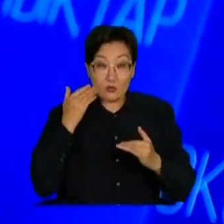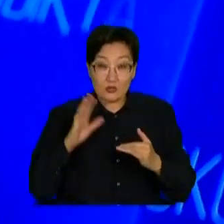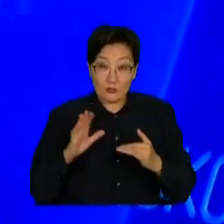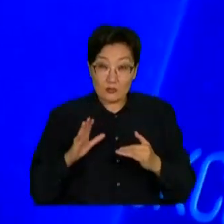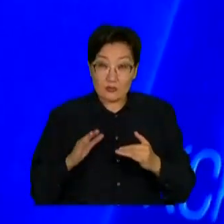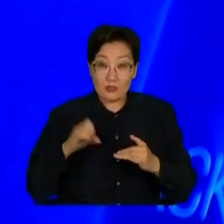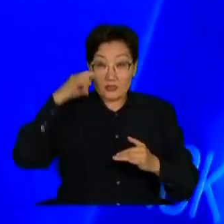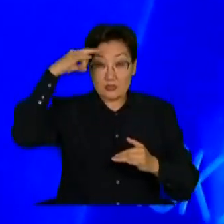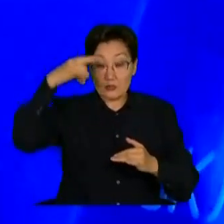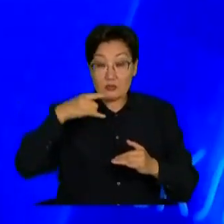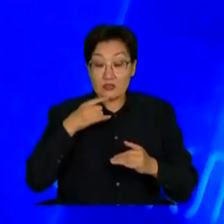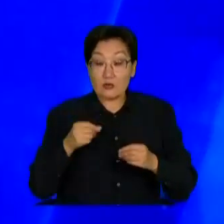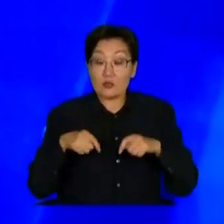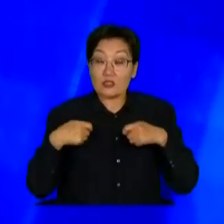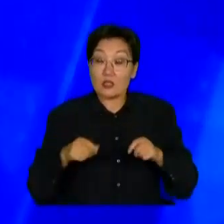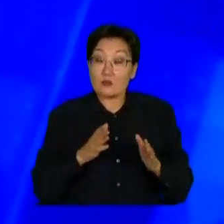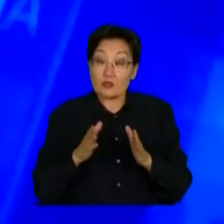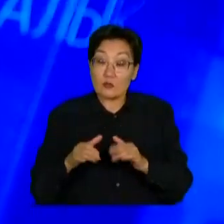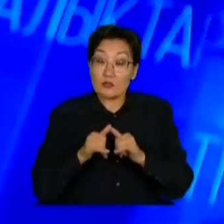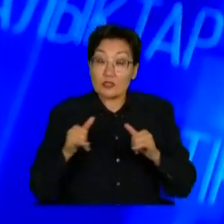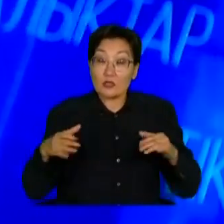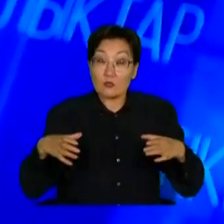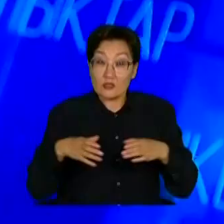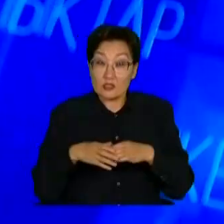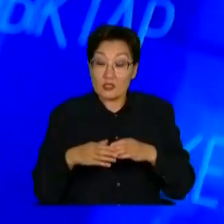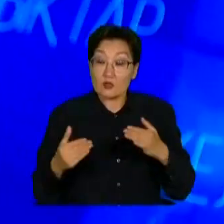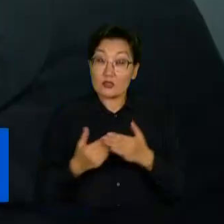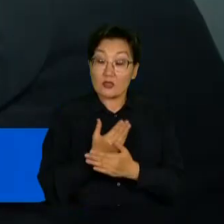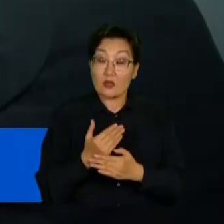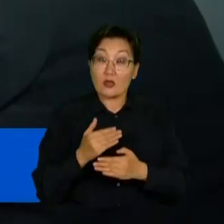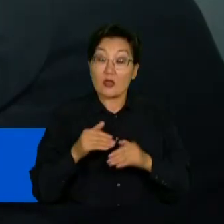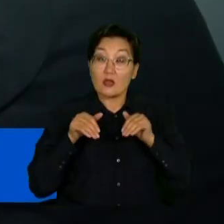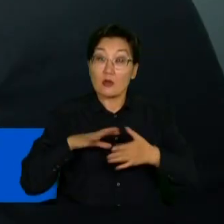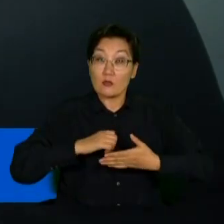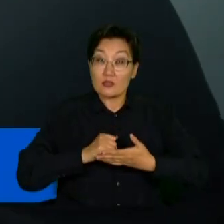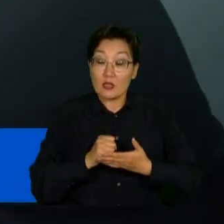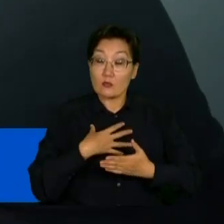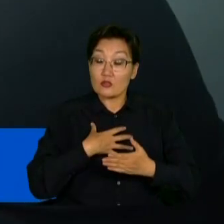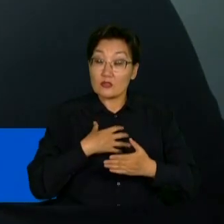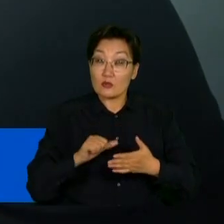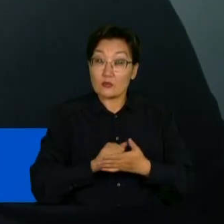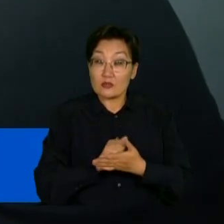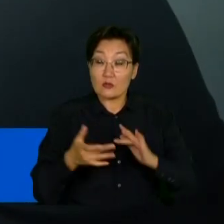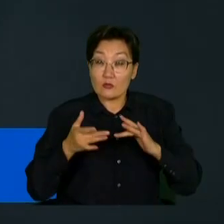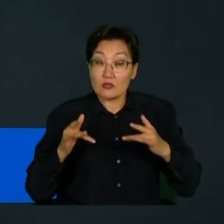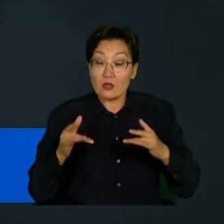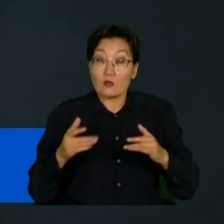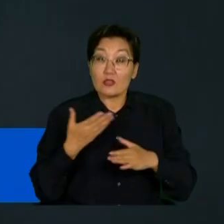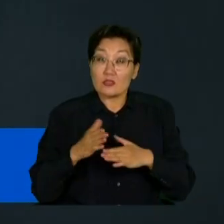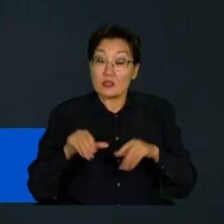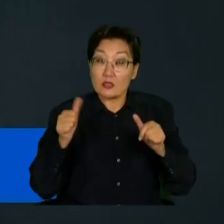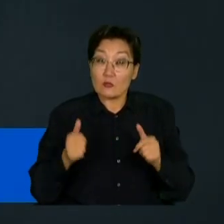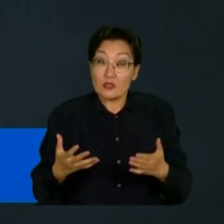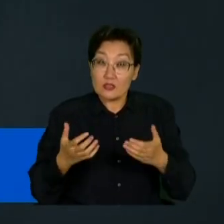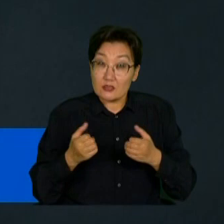мүмкін. Еліміздің қаржы нарығын реттеу және дамыту агенттігі жаңа қаулы қабылдады. Маңызды құжатта онлайн микрокредит алуға